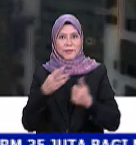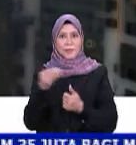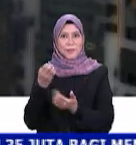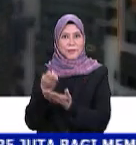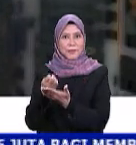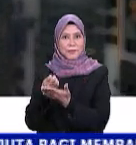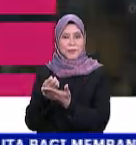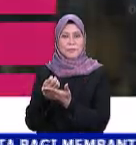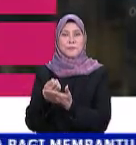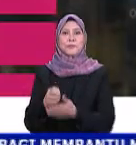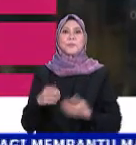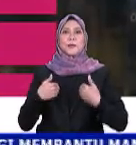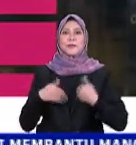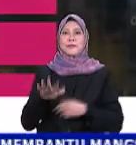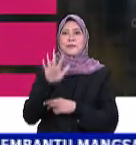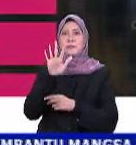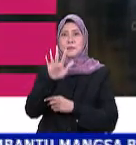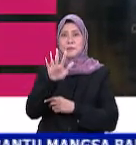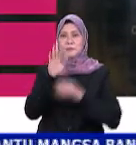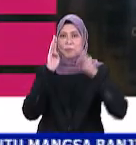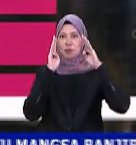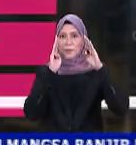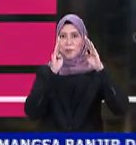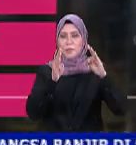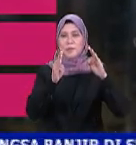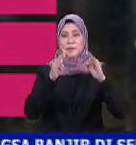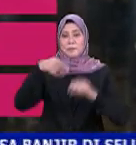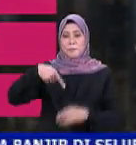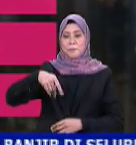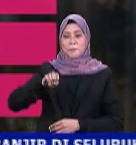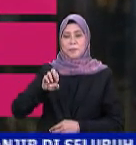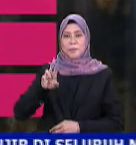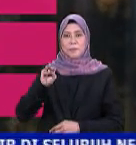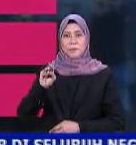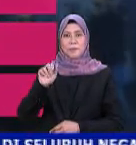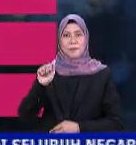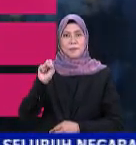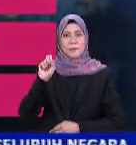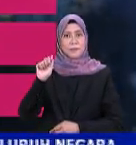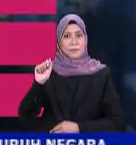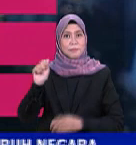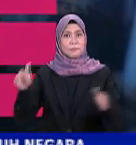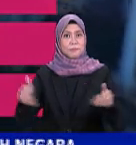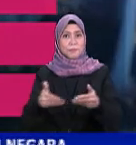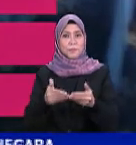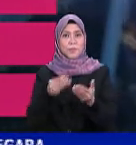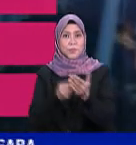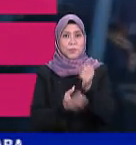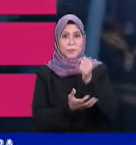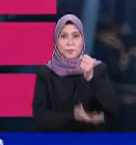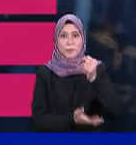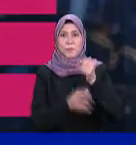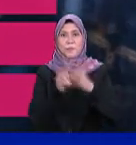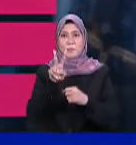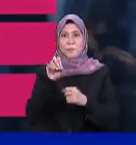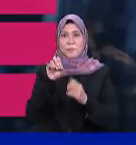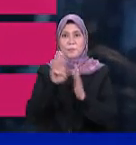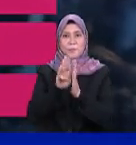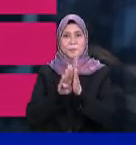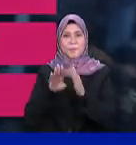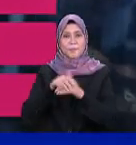ekonomi, lima fokus utama pakej pemerkasa diperkenalkan dengan peruntukan berjumlah RM20